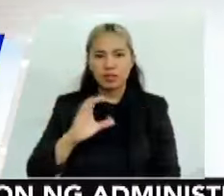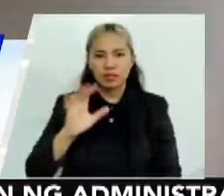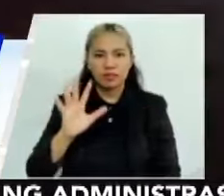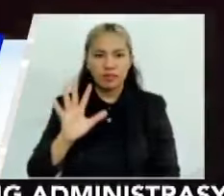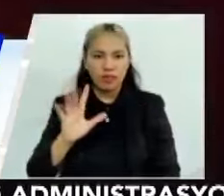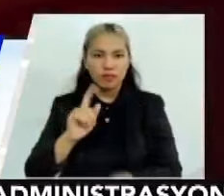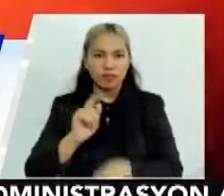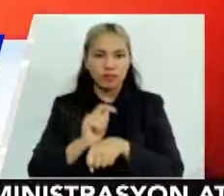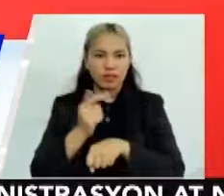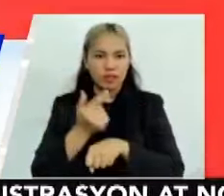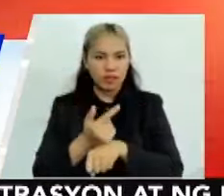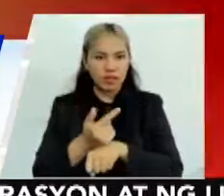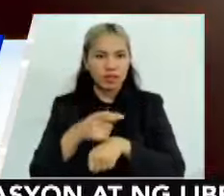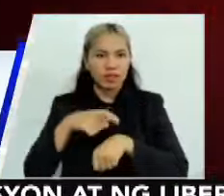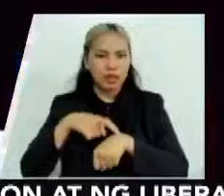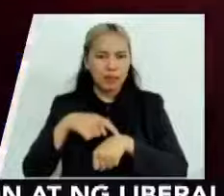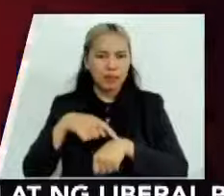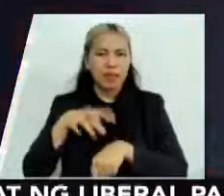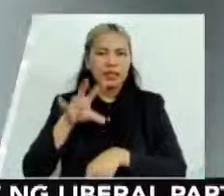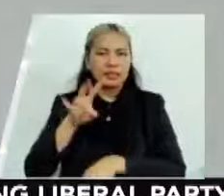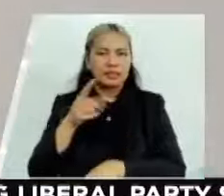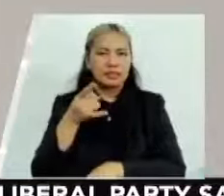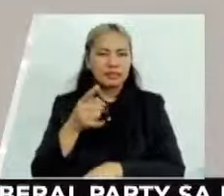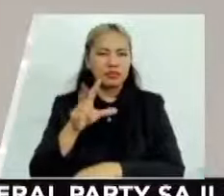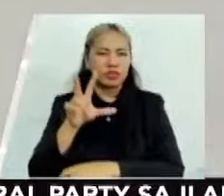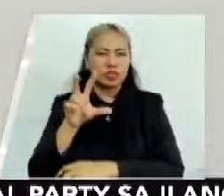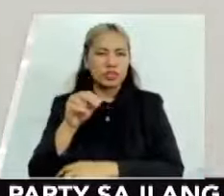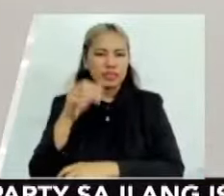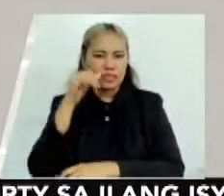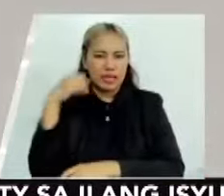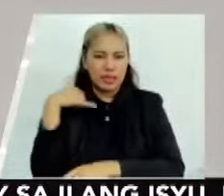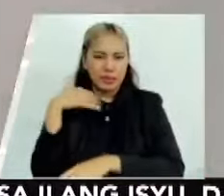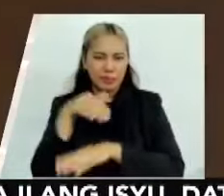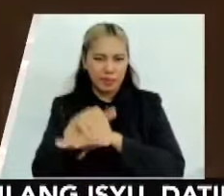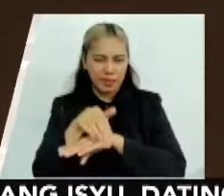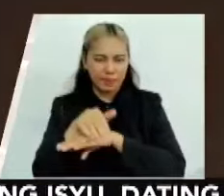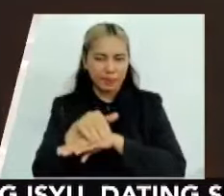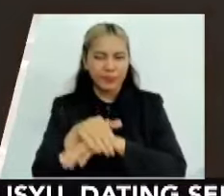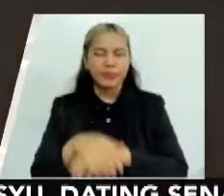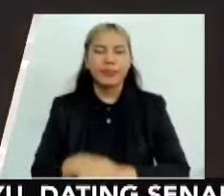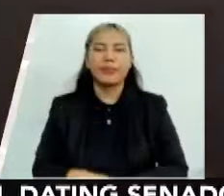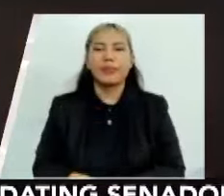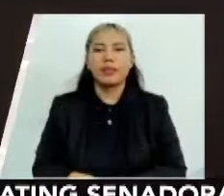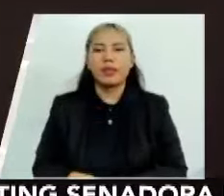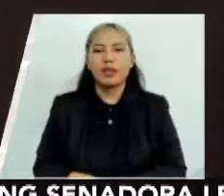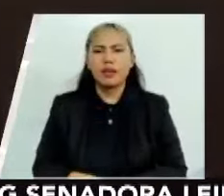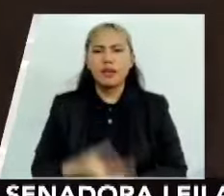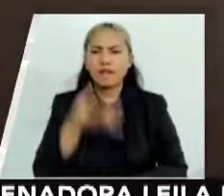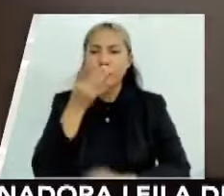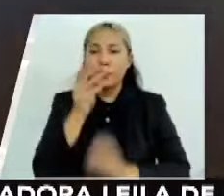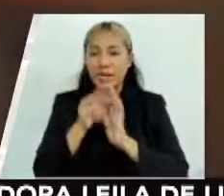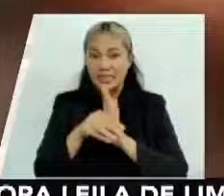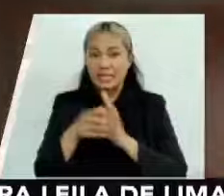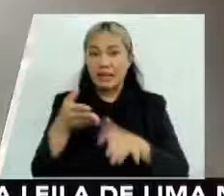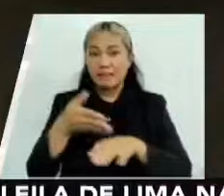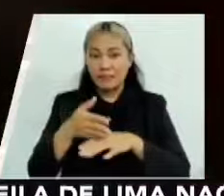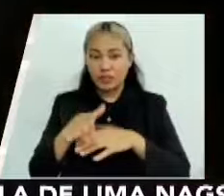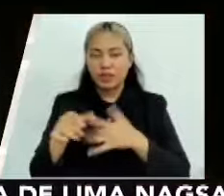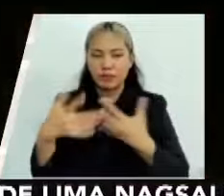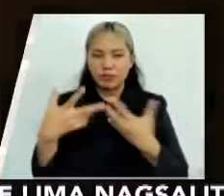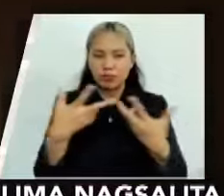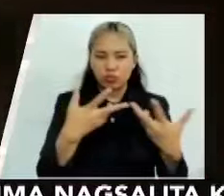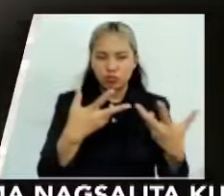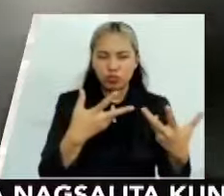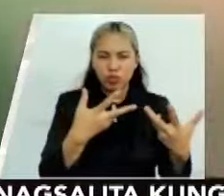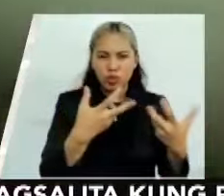kagabi. Kaya umaandar pa ba yan? Ilang minuto pa lang ang nakakalipas niyan mula nang magkabanggaan ang